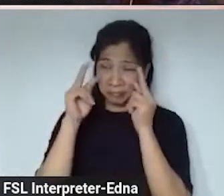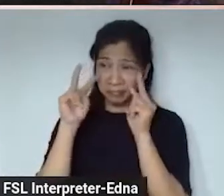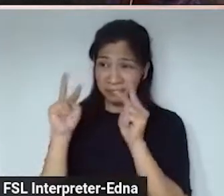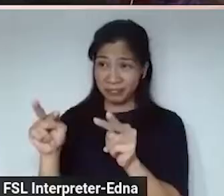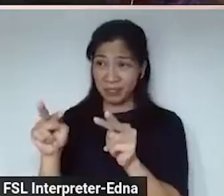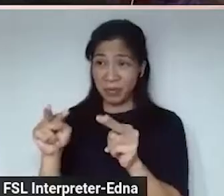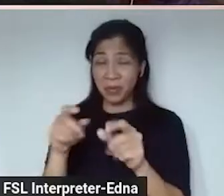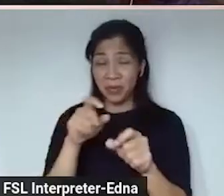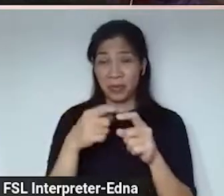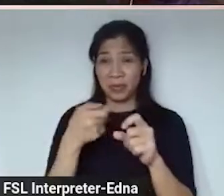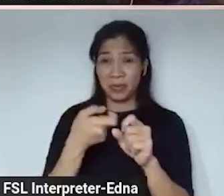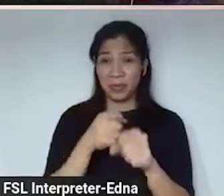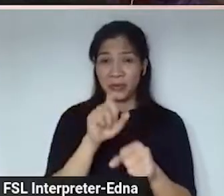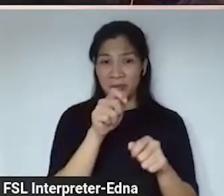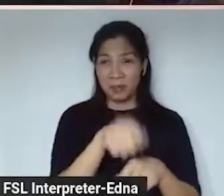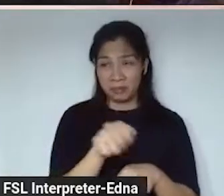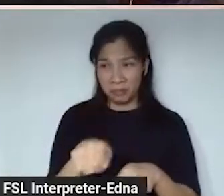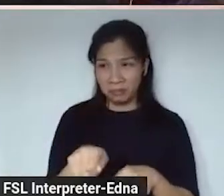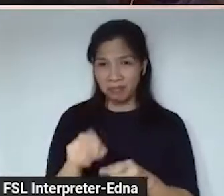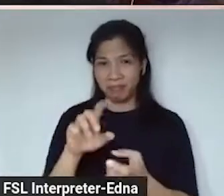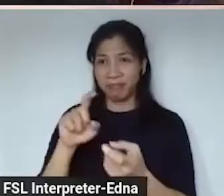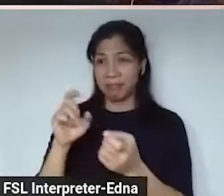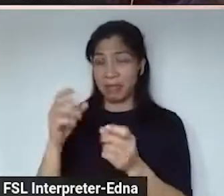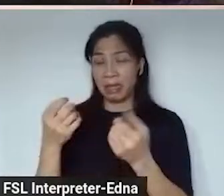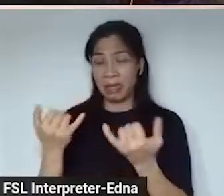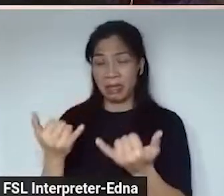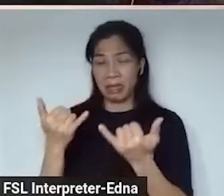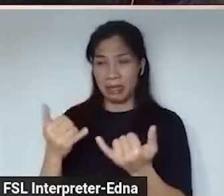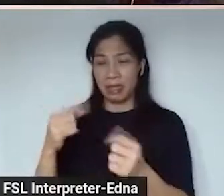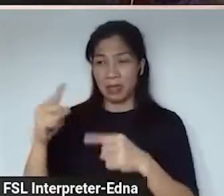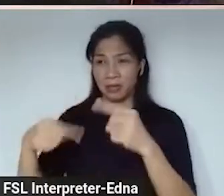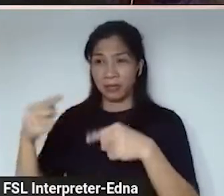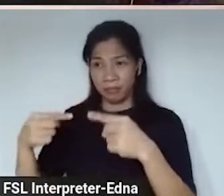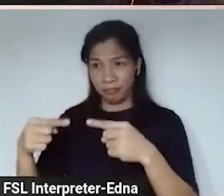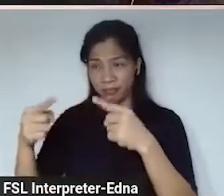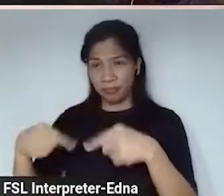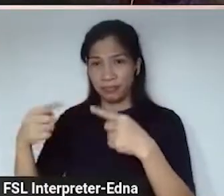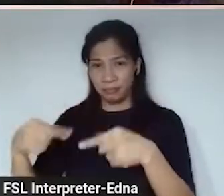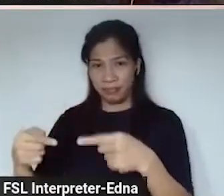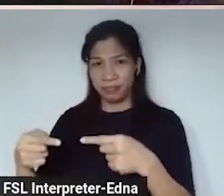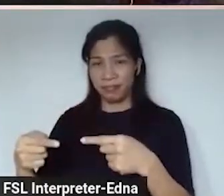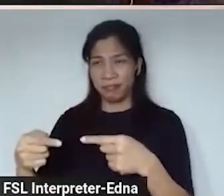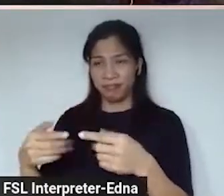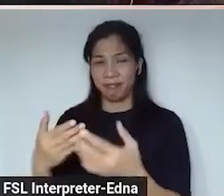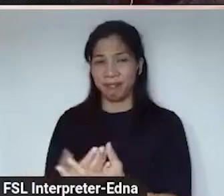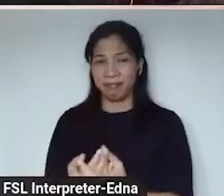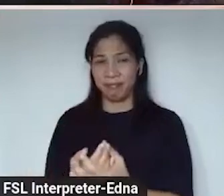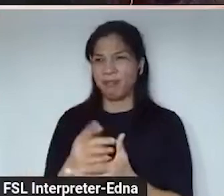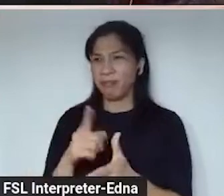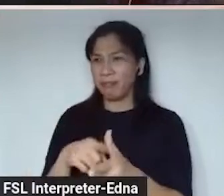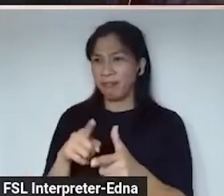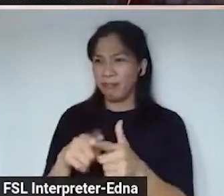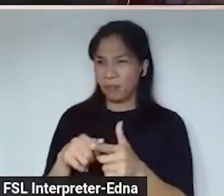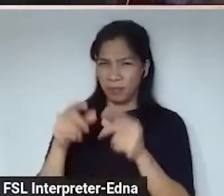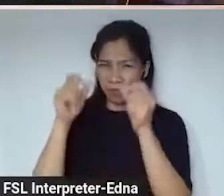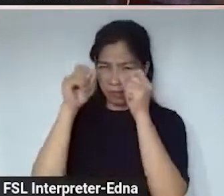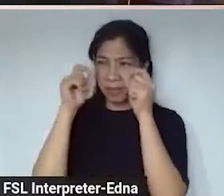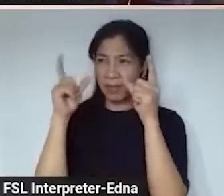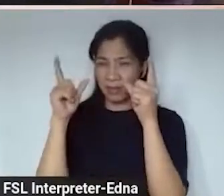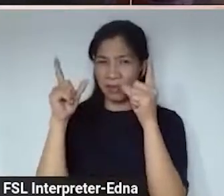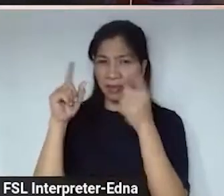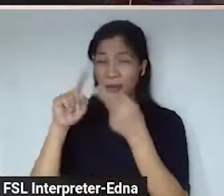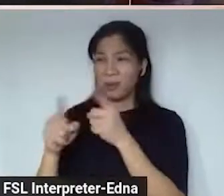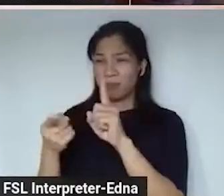walk. Walker, and then wheelchair. Medyo nagulat sila, ba't naka-wheelchair na